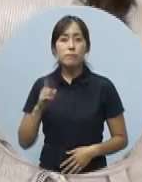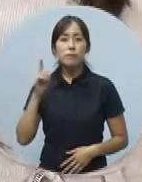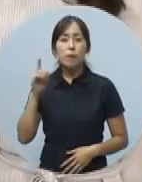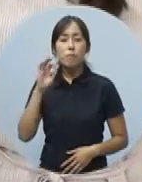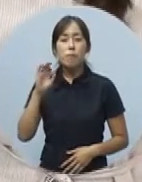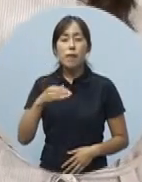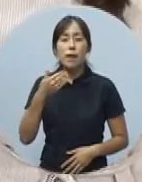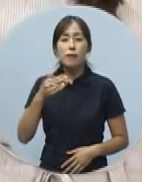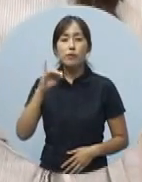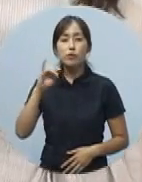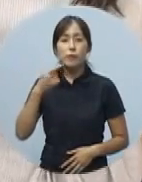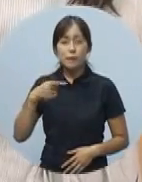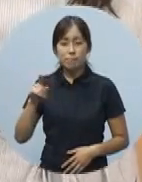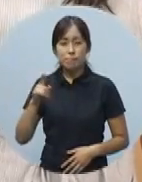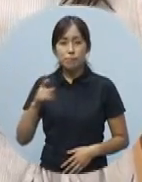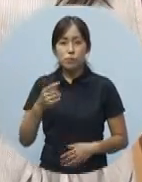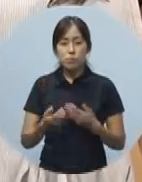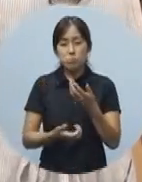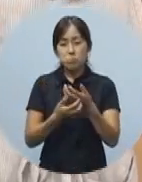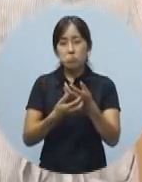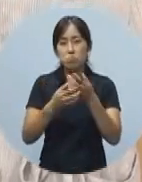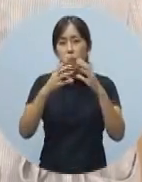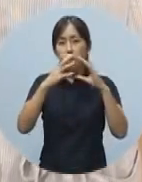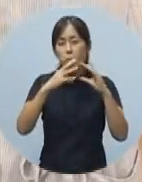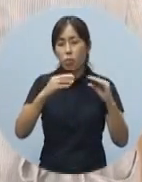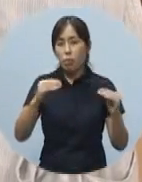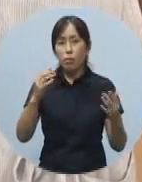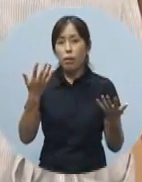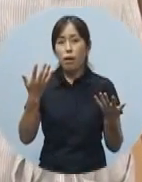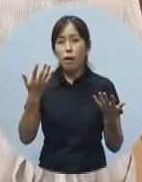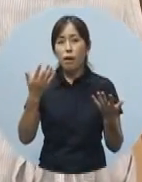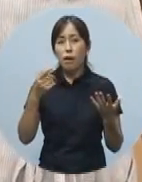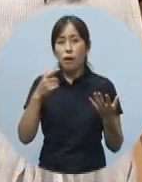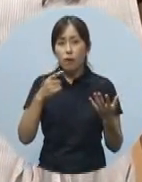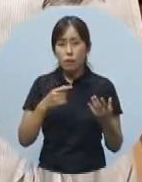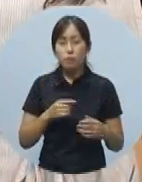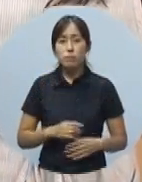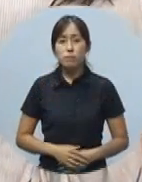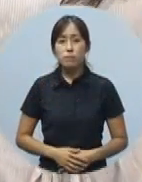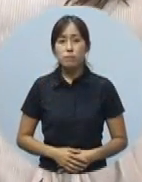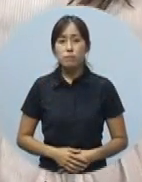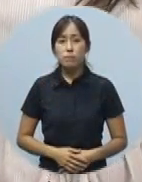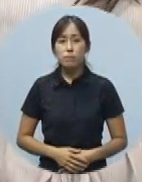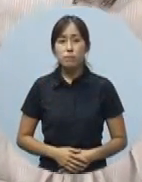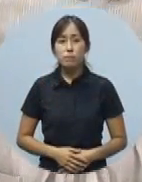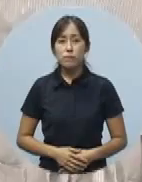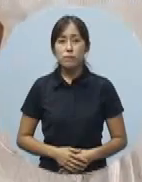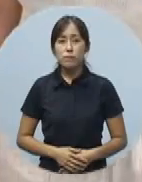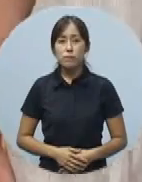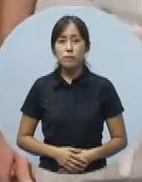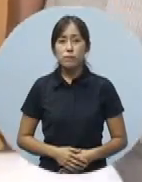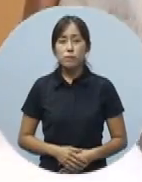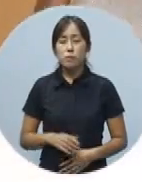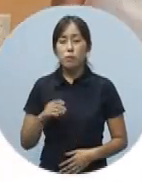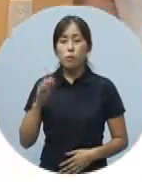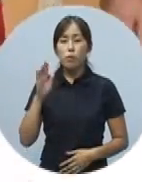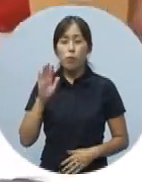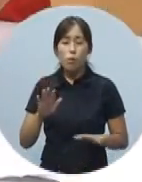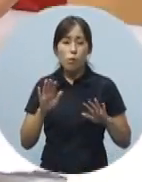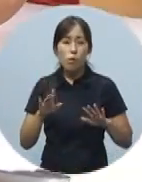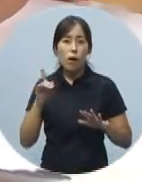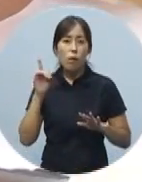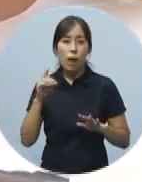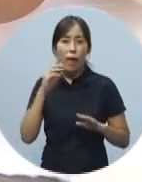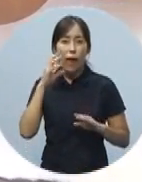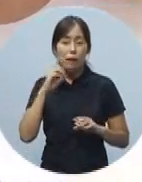た時に煮崩れがしないんですよね。まあ煮物にしても煮崩れは しにくいから、これ今日はシャキシャキ感を残